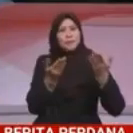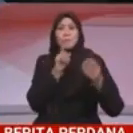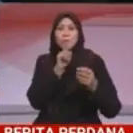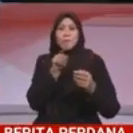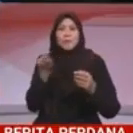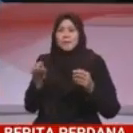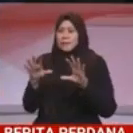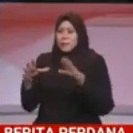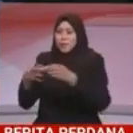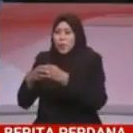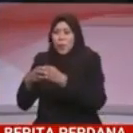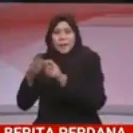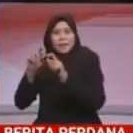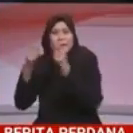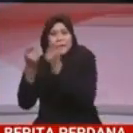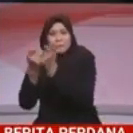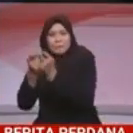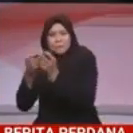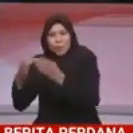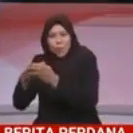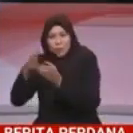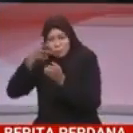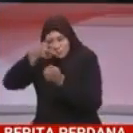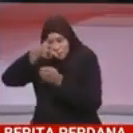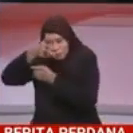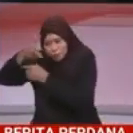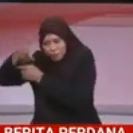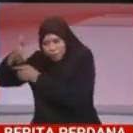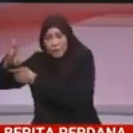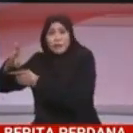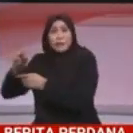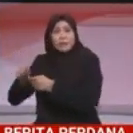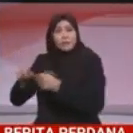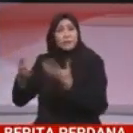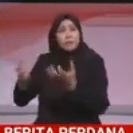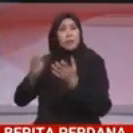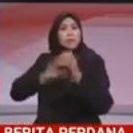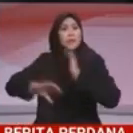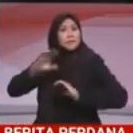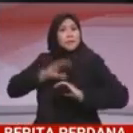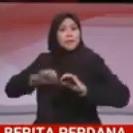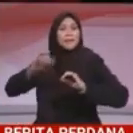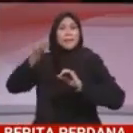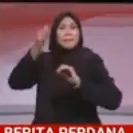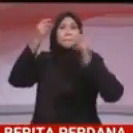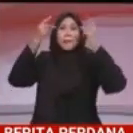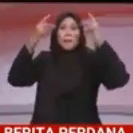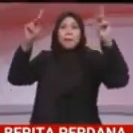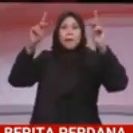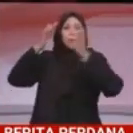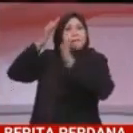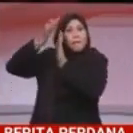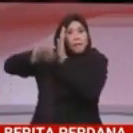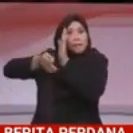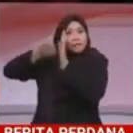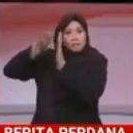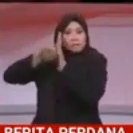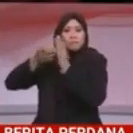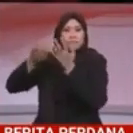small team, small production, tapi dia punya cita-cita tu kalau dia nak jadi one day nak jadi pengarah filem.